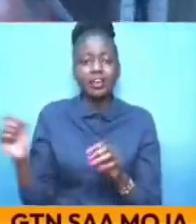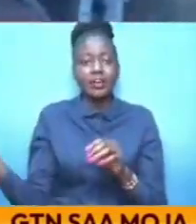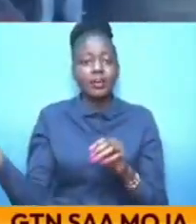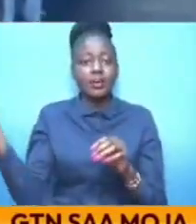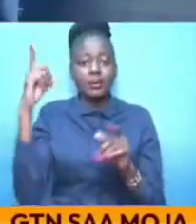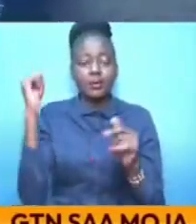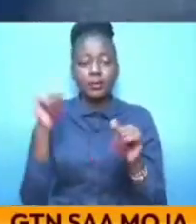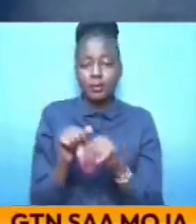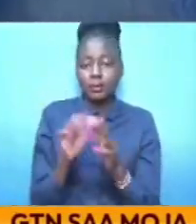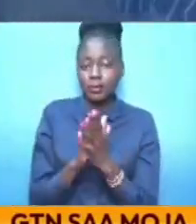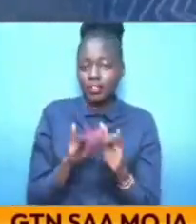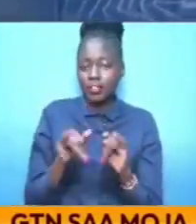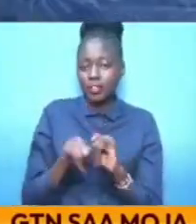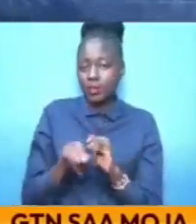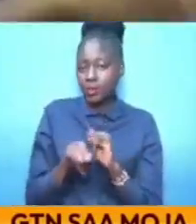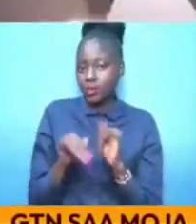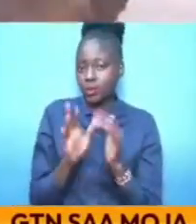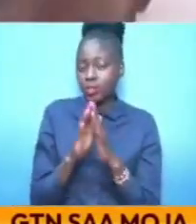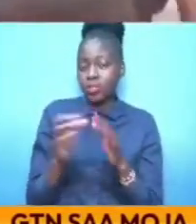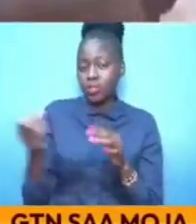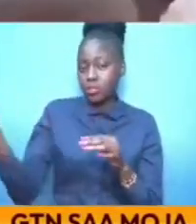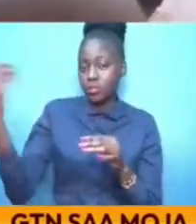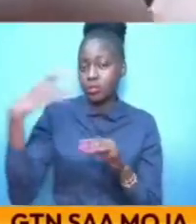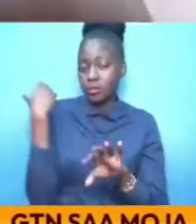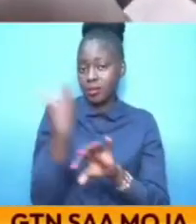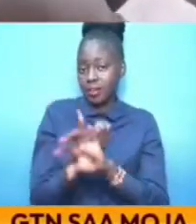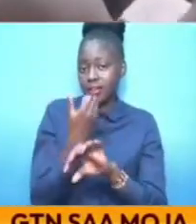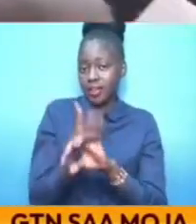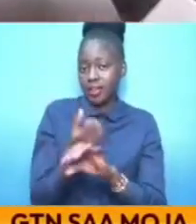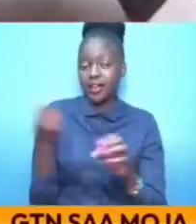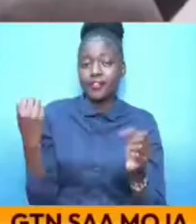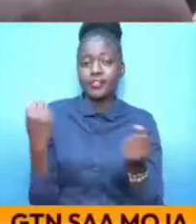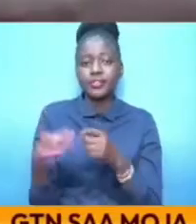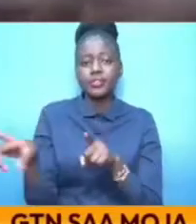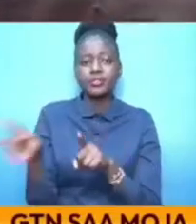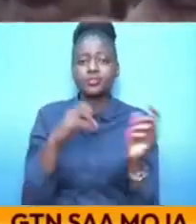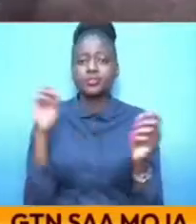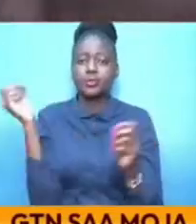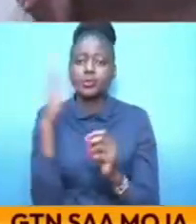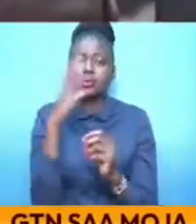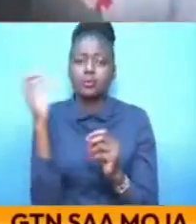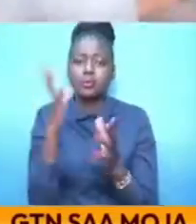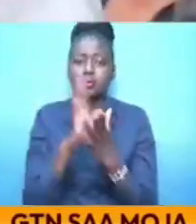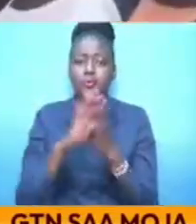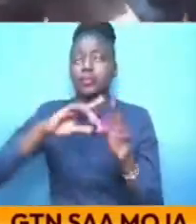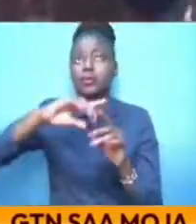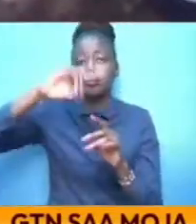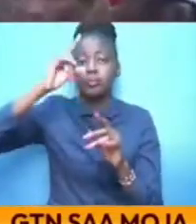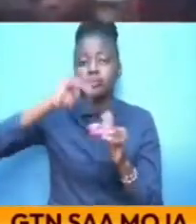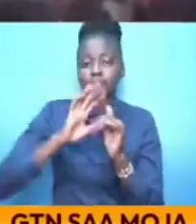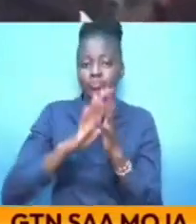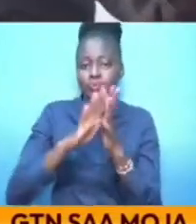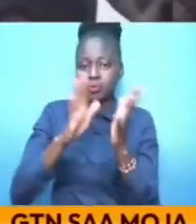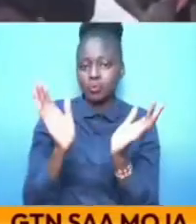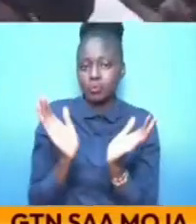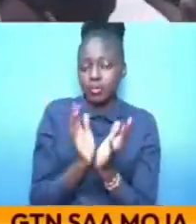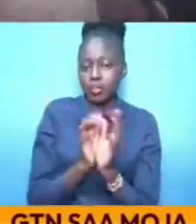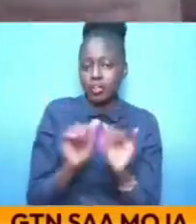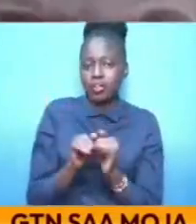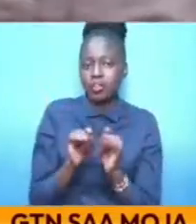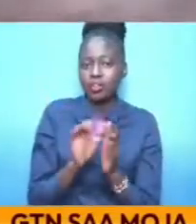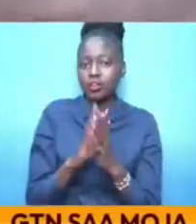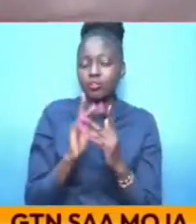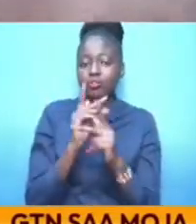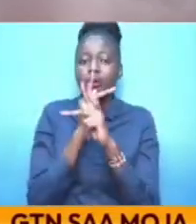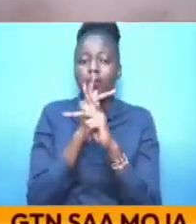yakiruka angani huku msururu wa mawe ukizidi kutovumilika. Kikosi cha usalama kililazimika kufyatua risasi